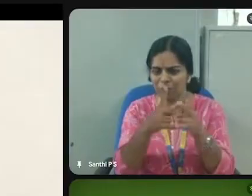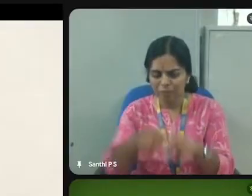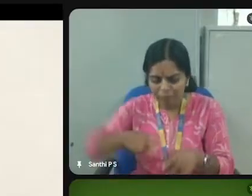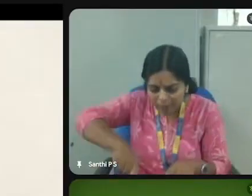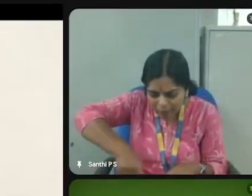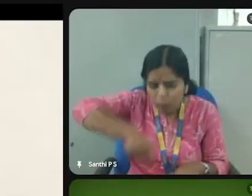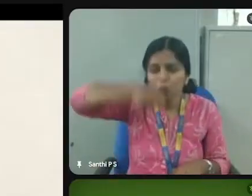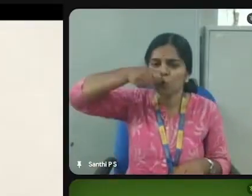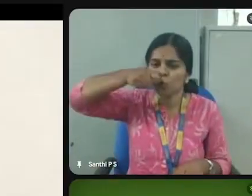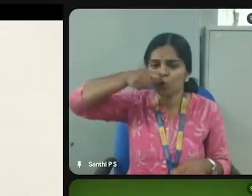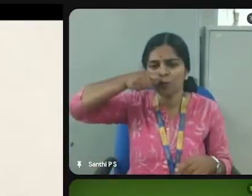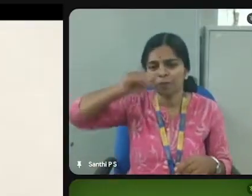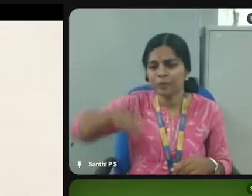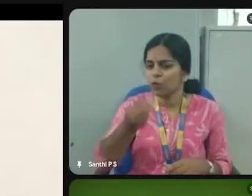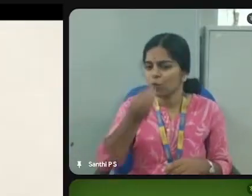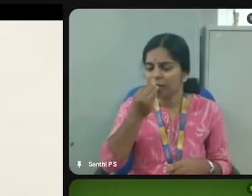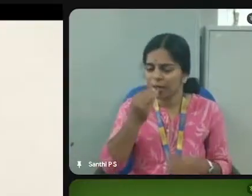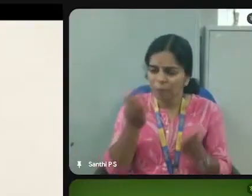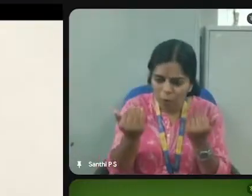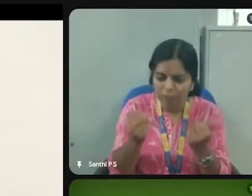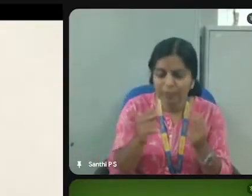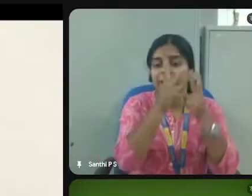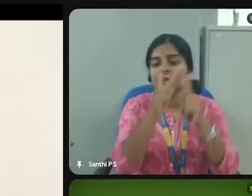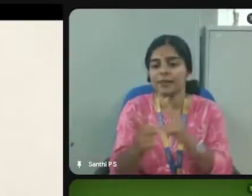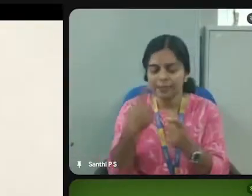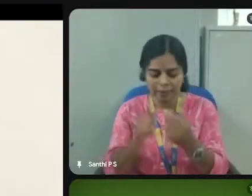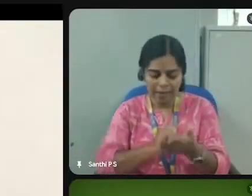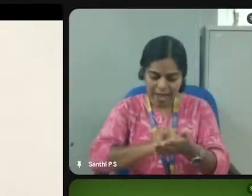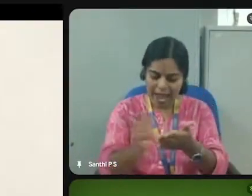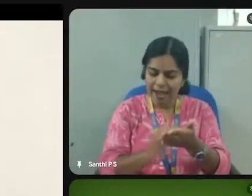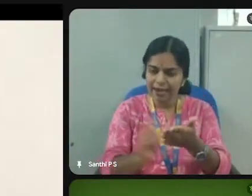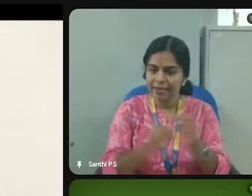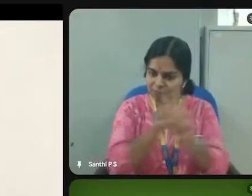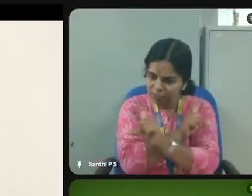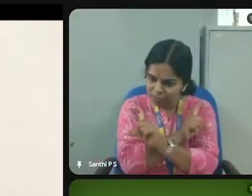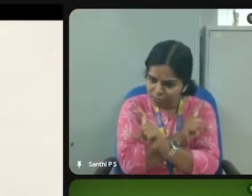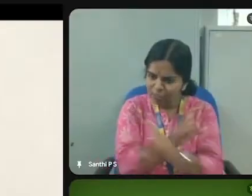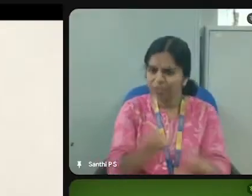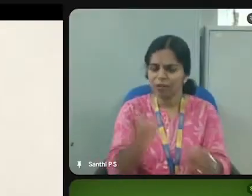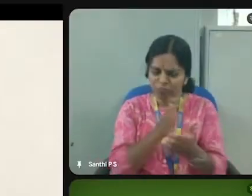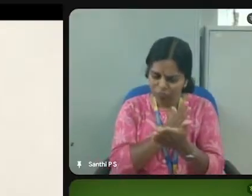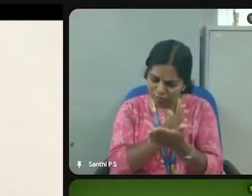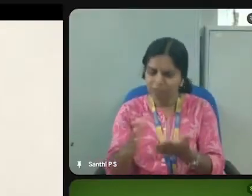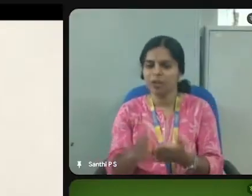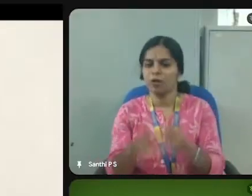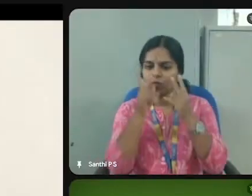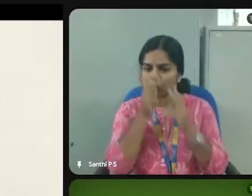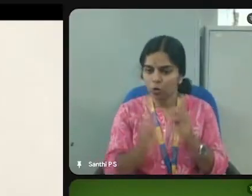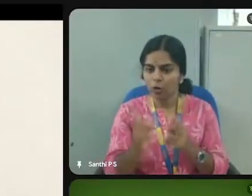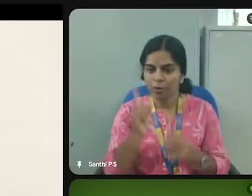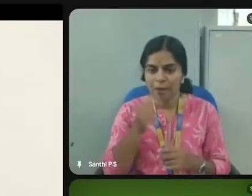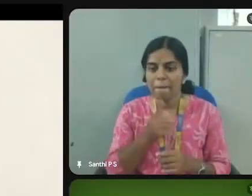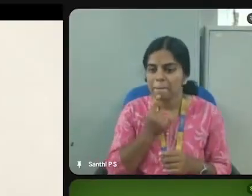ഈറ്റിംഗ് യൂട്ടൻസിൽസ് അതൊക്കെ അവർക്ക് ശരിക്കും യൂസ് ചെയ്യാൻ പറ്റുന്നുണ്ടോ, ഹാൻഡ് റൈറ്റിംഗ് ഇഷ്യൂസ്, അതിന് വേണ്ടിയിട്ട് നമ്മൾ എന്തൊക്കെ നമുക്ക് പെൻസിൽ